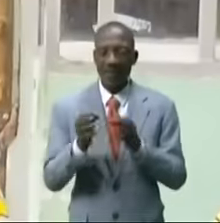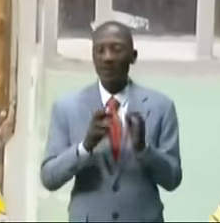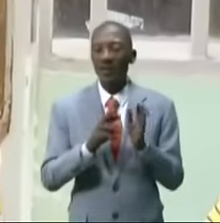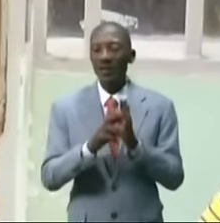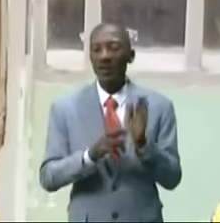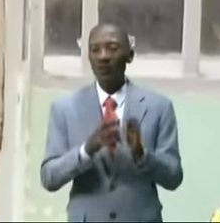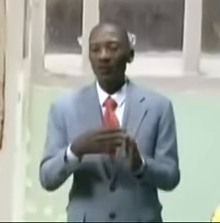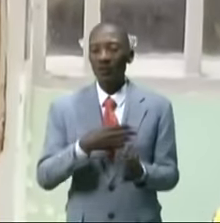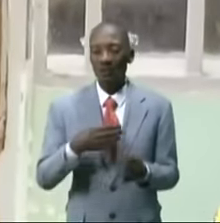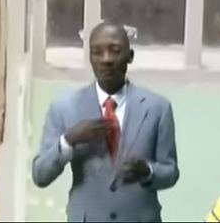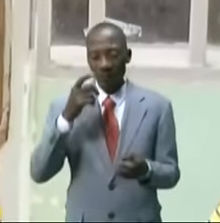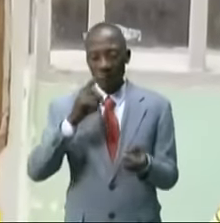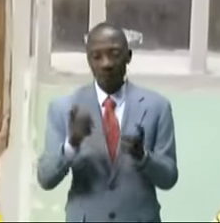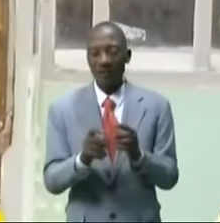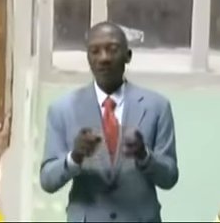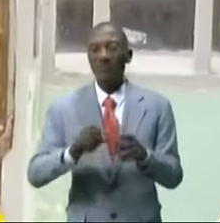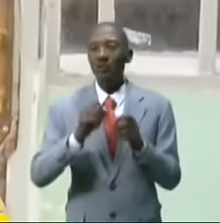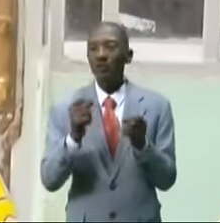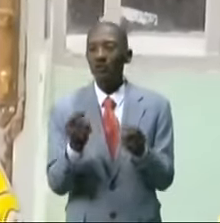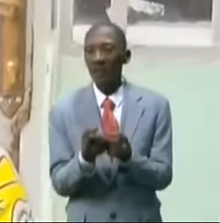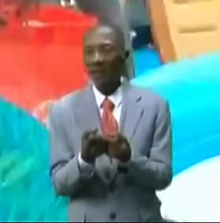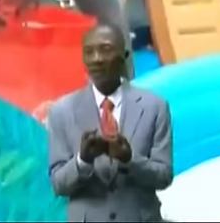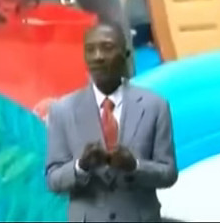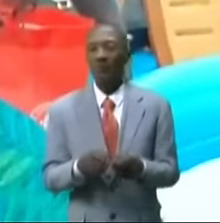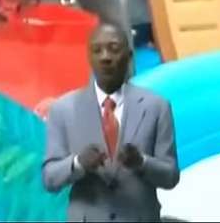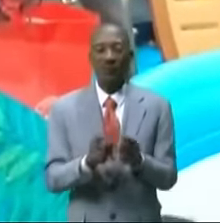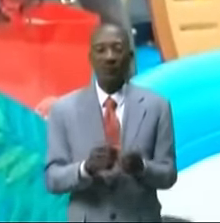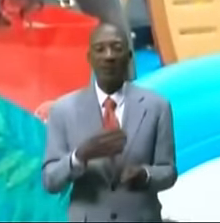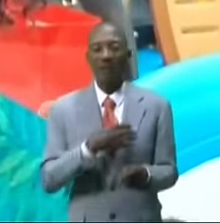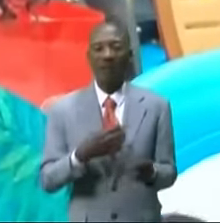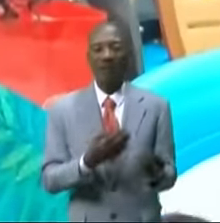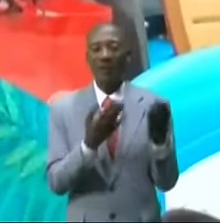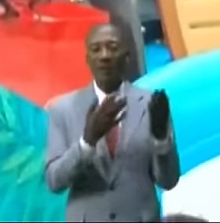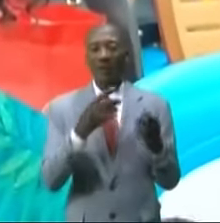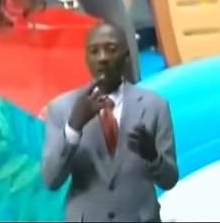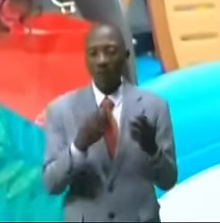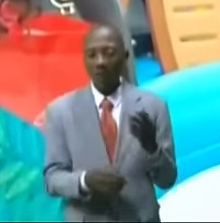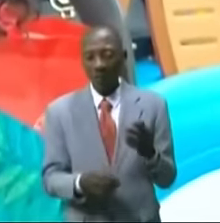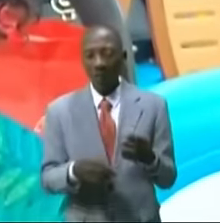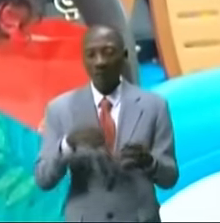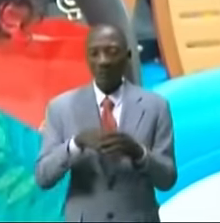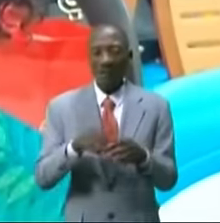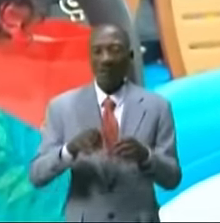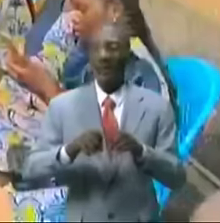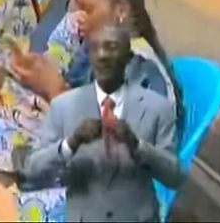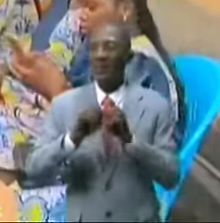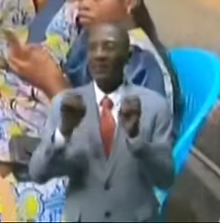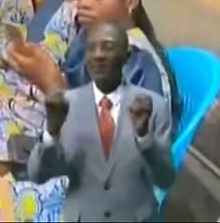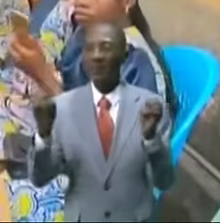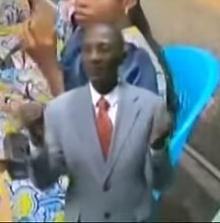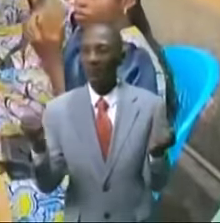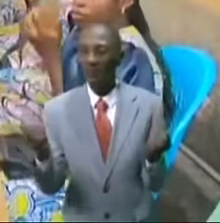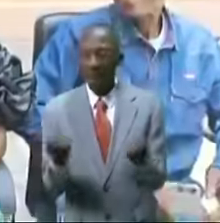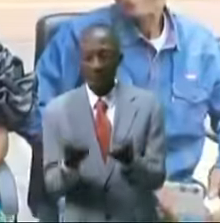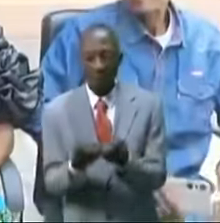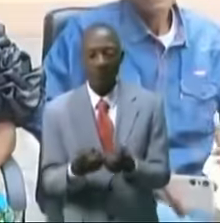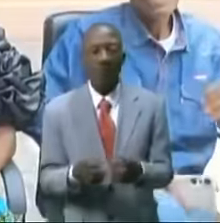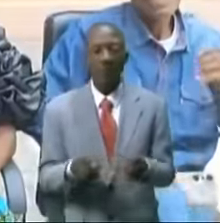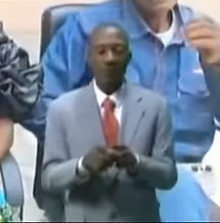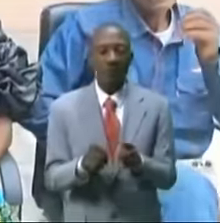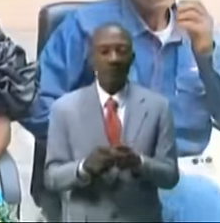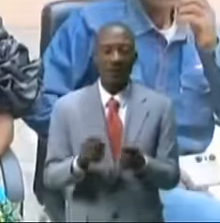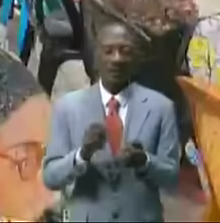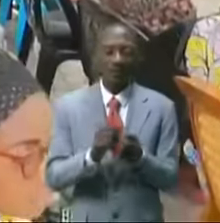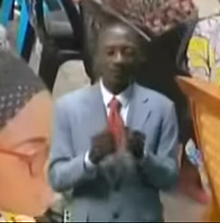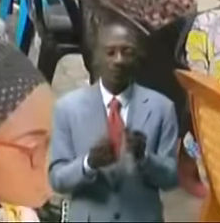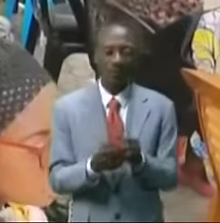transformation sociale, l'importance même de la femme au sein de cette entreprise, mais également le plan historique de la